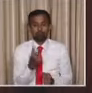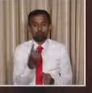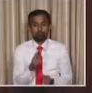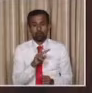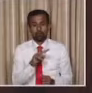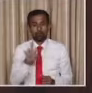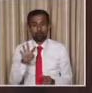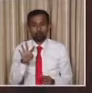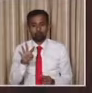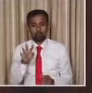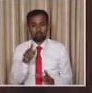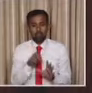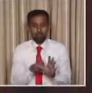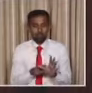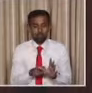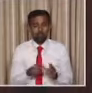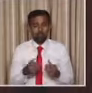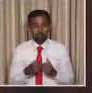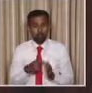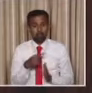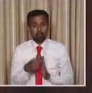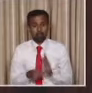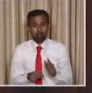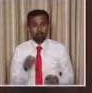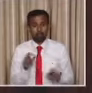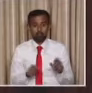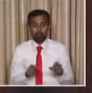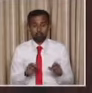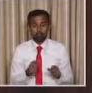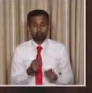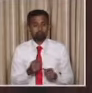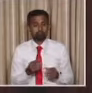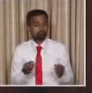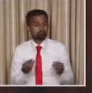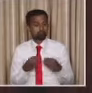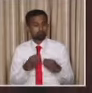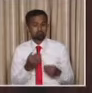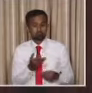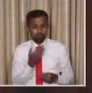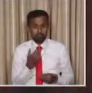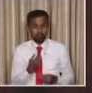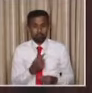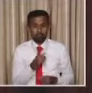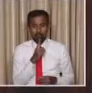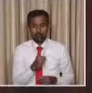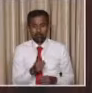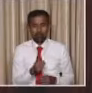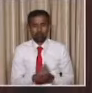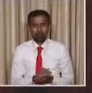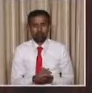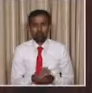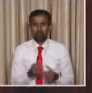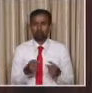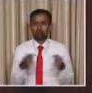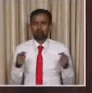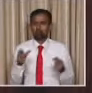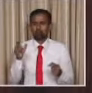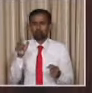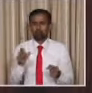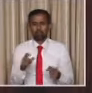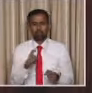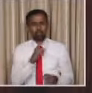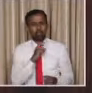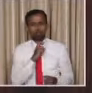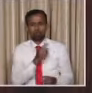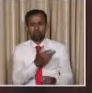2024 වර්ෂයේ අපේ රටේ ජනතාවට බුද්ධි විඳින්න පුළුවන් කියලා මම විශ්වාස කරනවා. ඒ නිසා ඔය විපක්ෂයේ මොන නාඩගම්